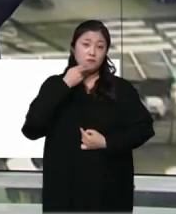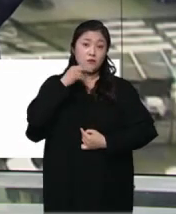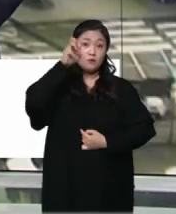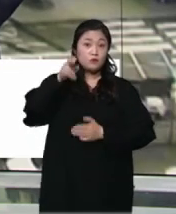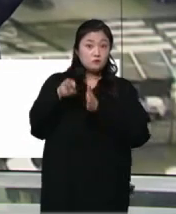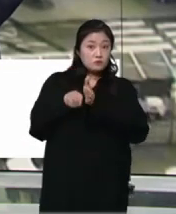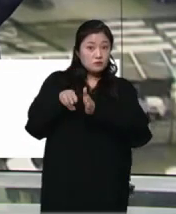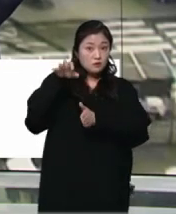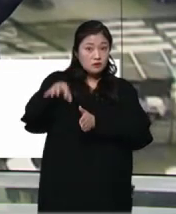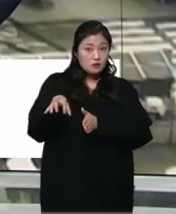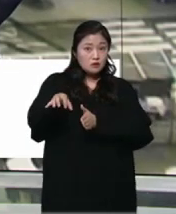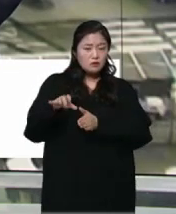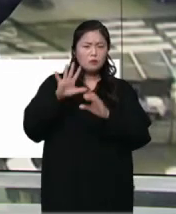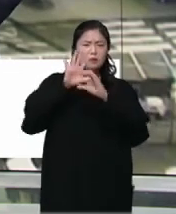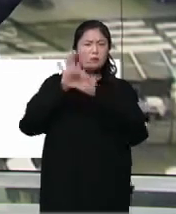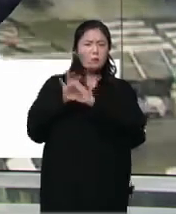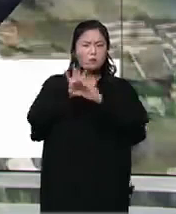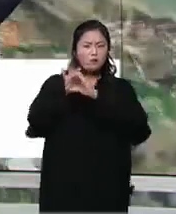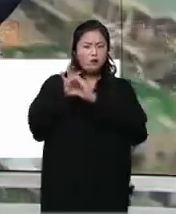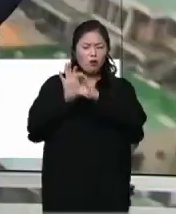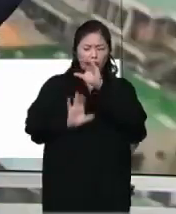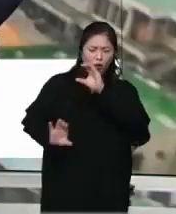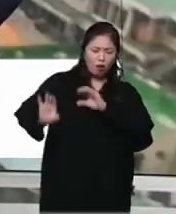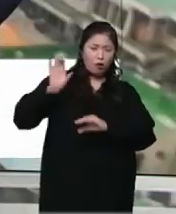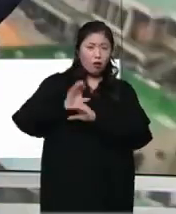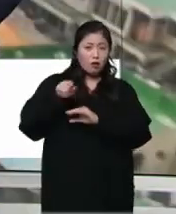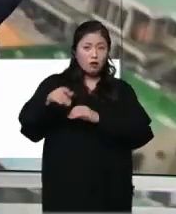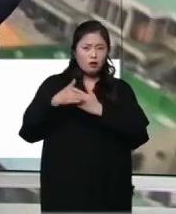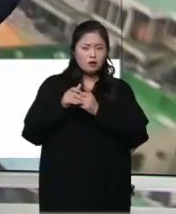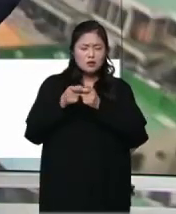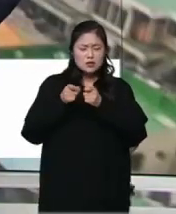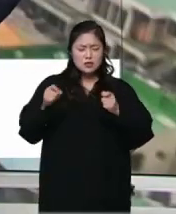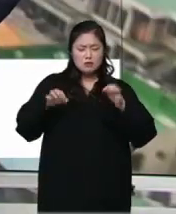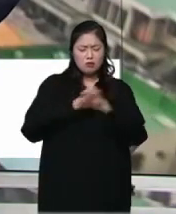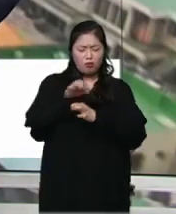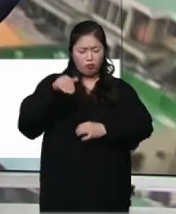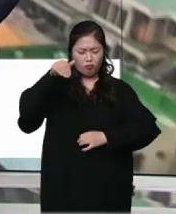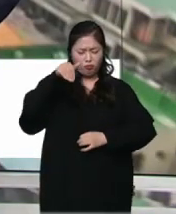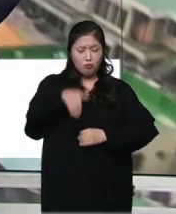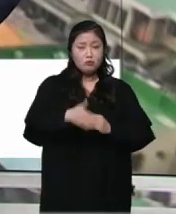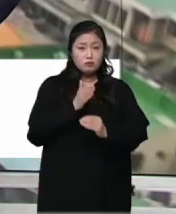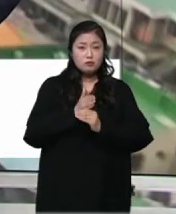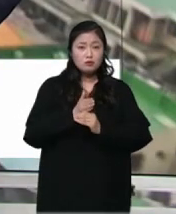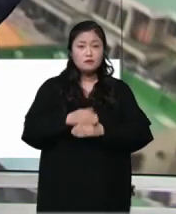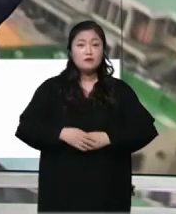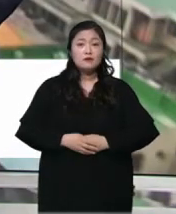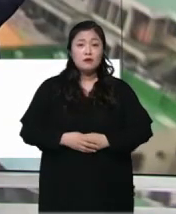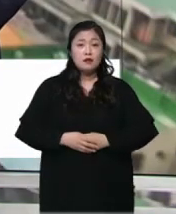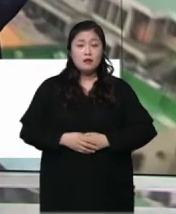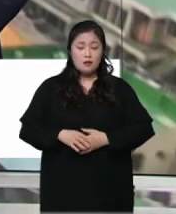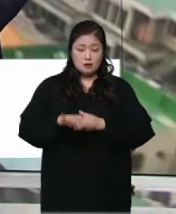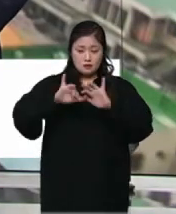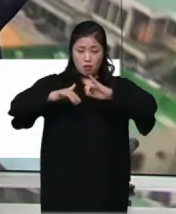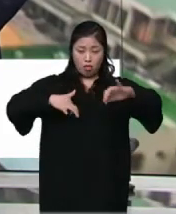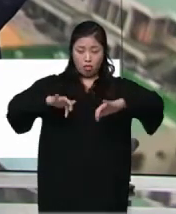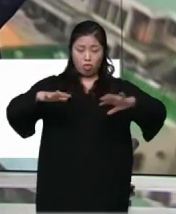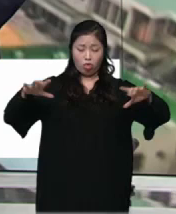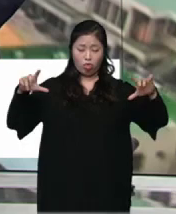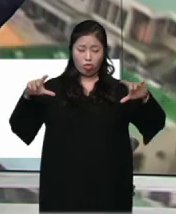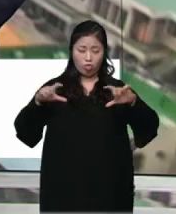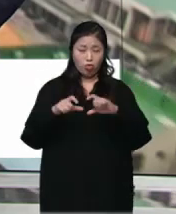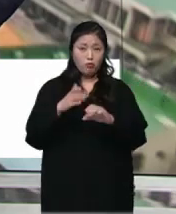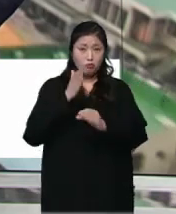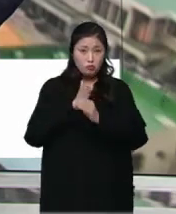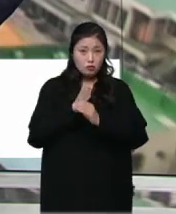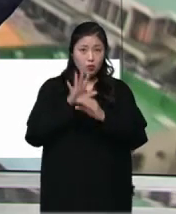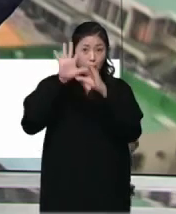않는 광주역은 코로나19의 그림자까지 더해지면서 긴 침체가 이어지고 있습니다. 갈수록 유동인구가 줄어든